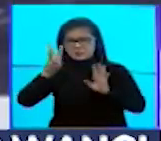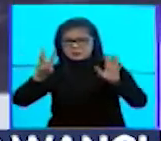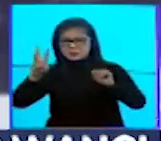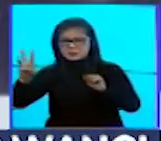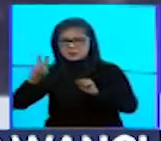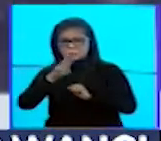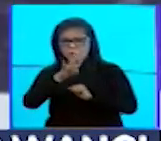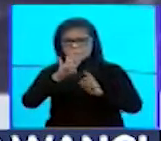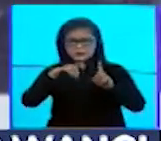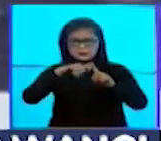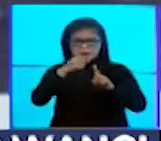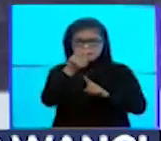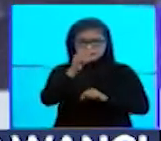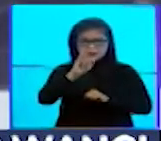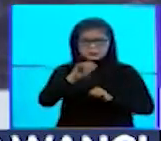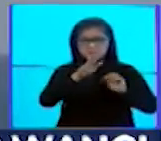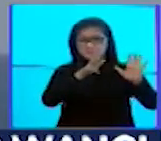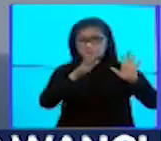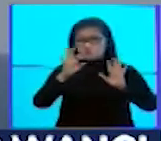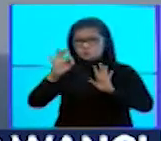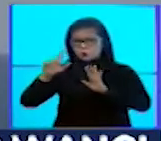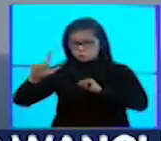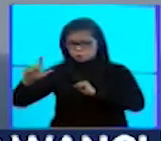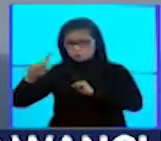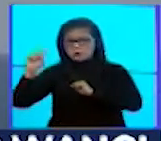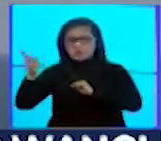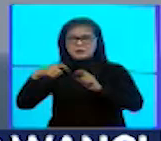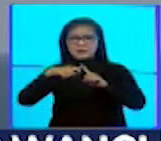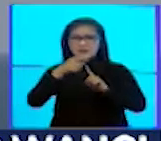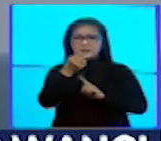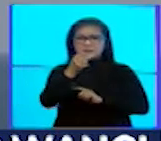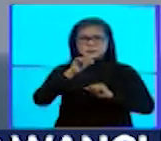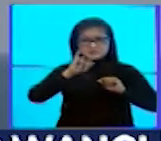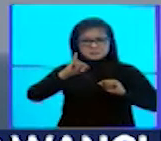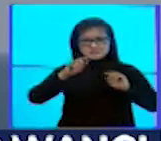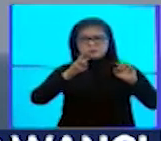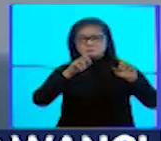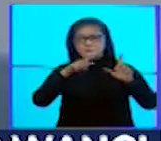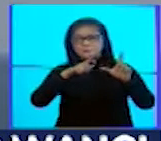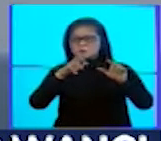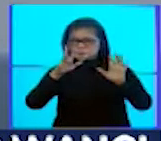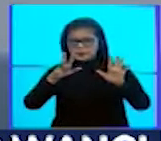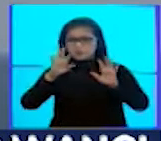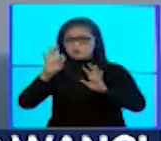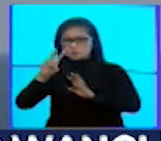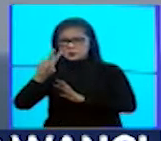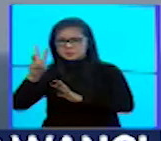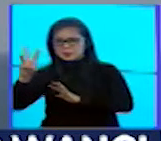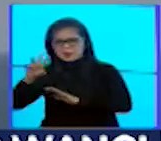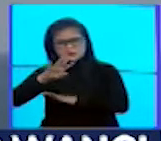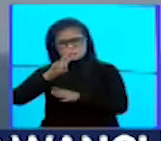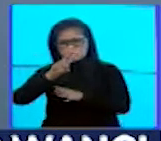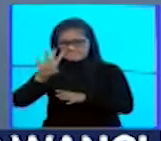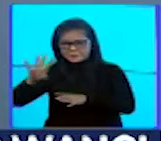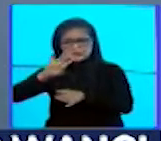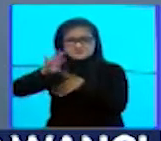Bontang 907, KRI Soputan 923 dan KRI Hiu 634. Seluruhnya berlabuh di